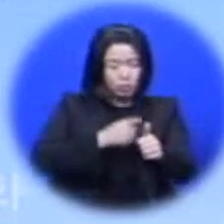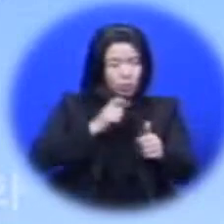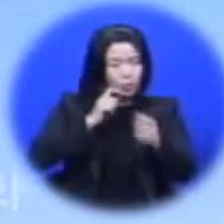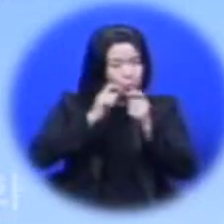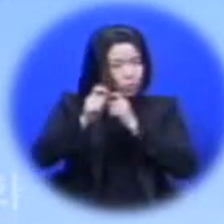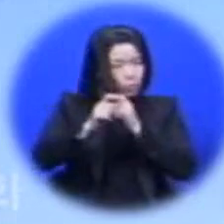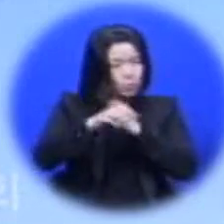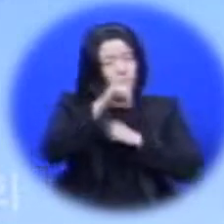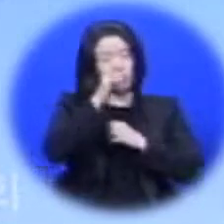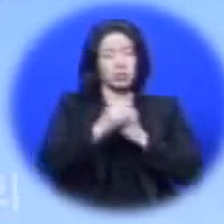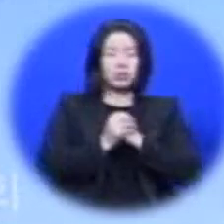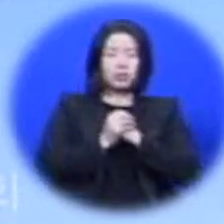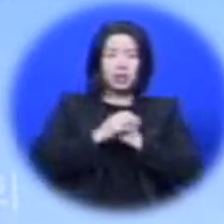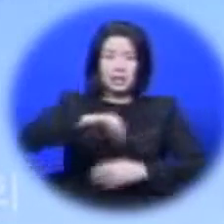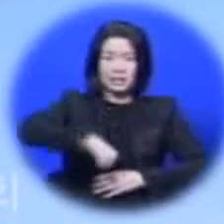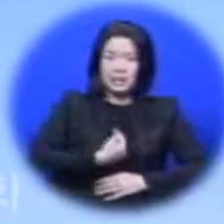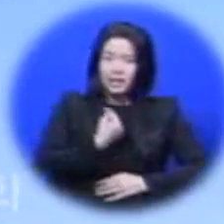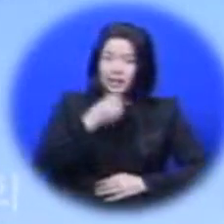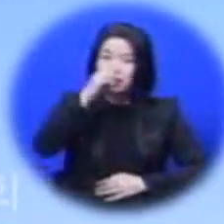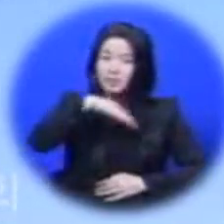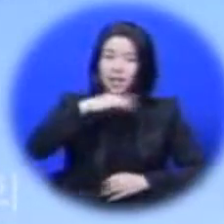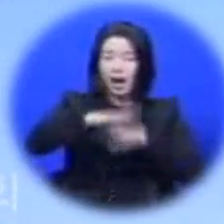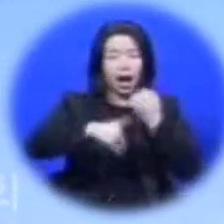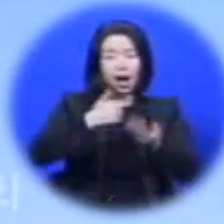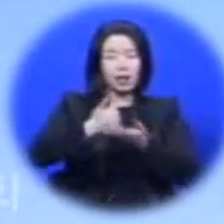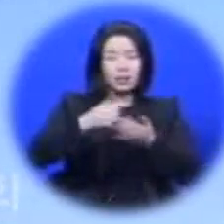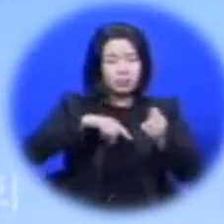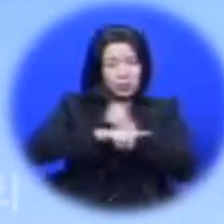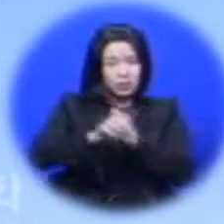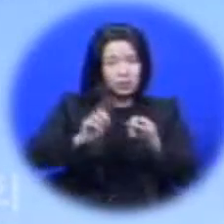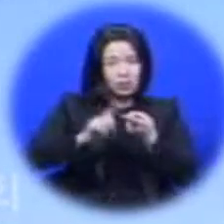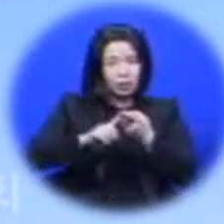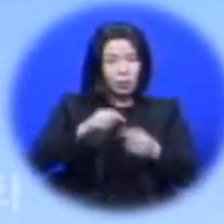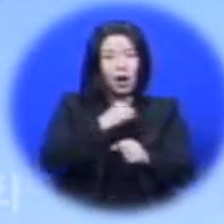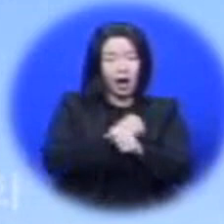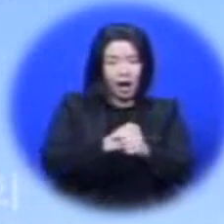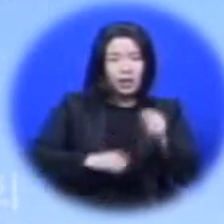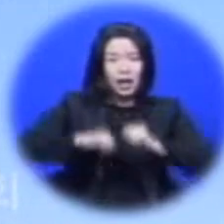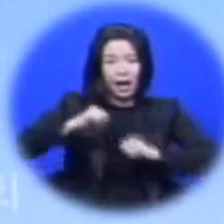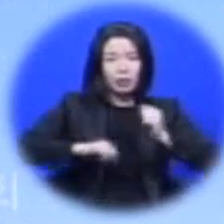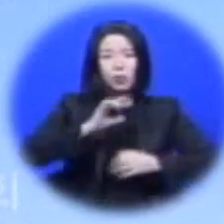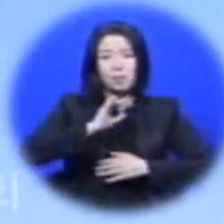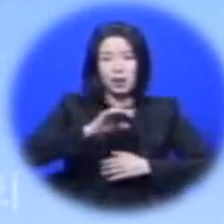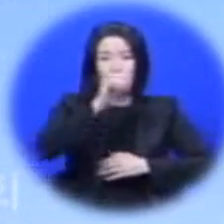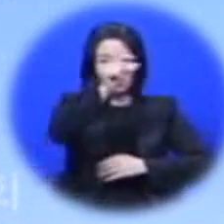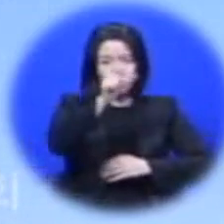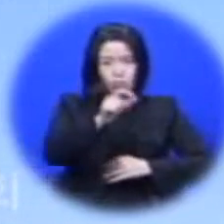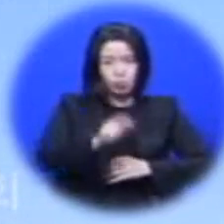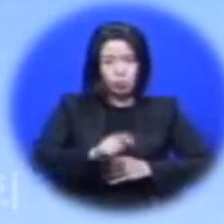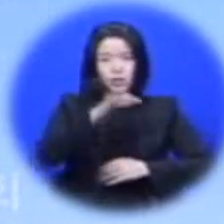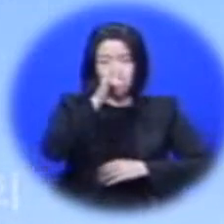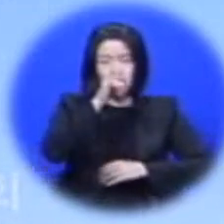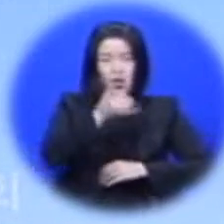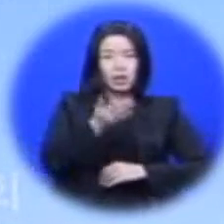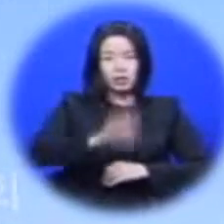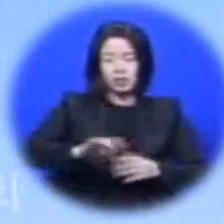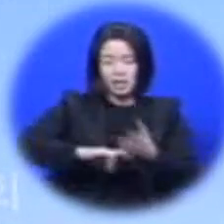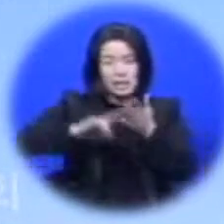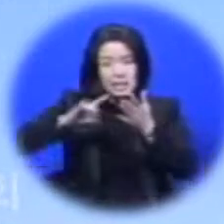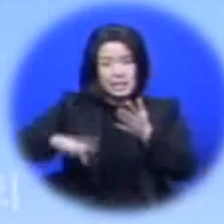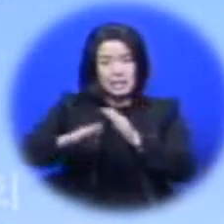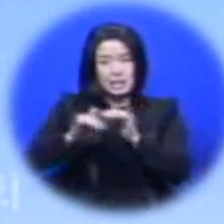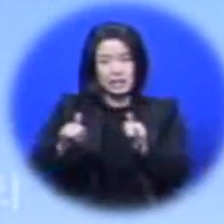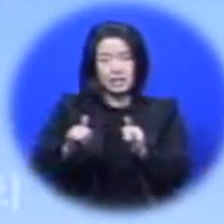모릅니다. 자기는 그저 하나님 뜻대로 했던 것만 쭉 나열하고 있어요. 근데 세리는